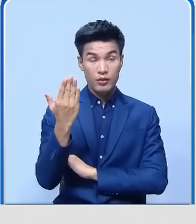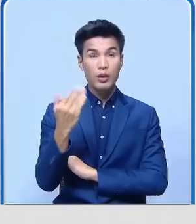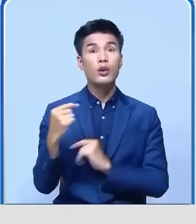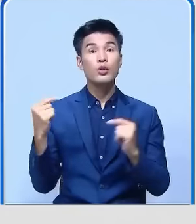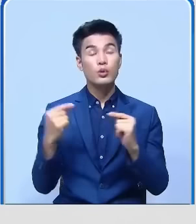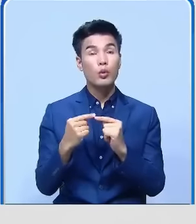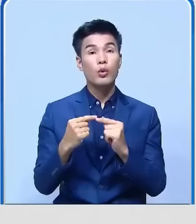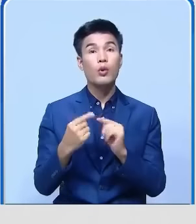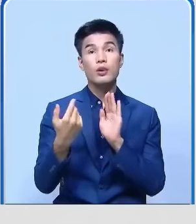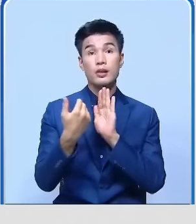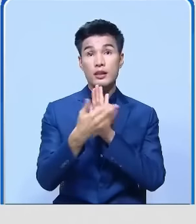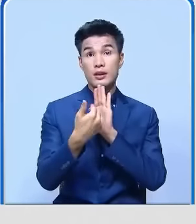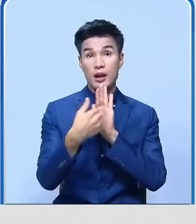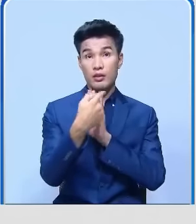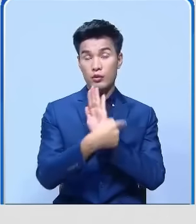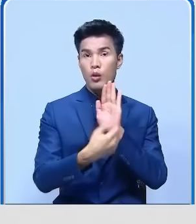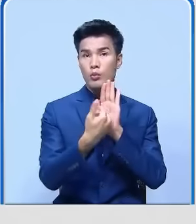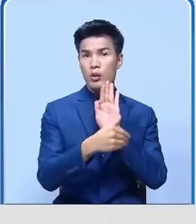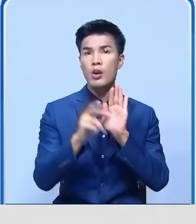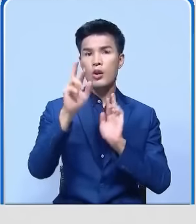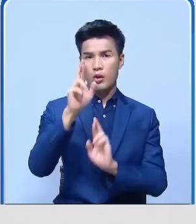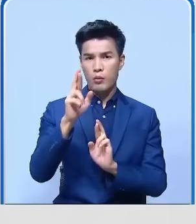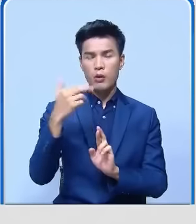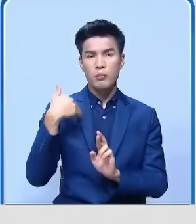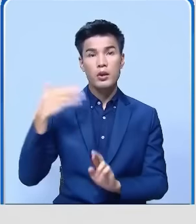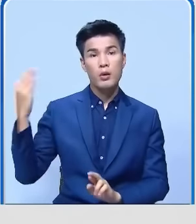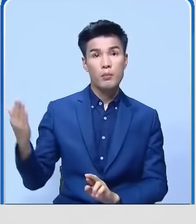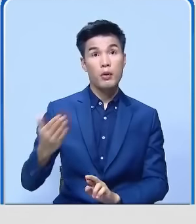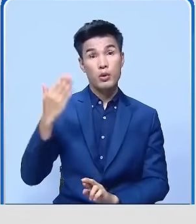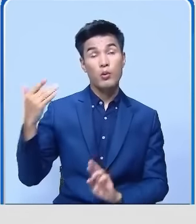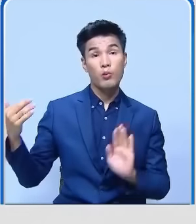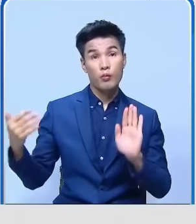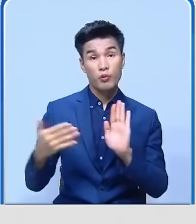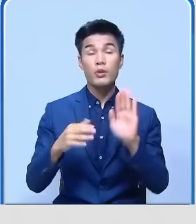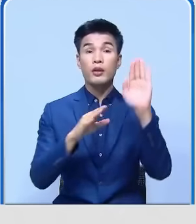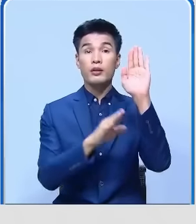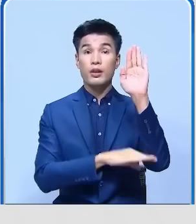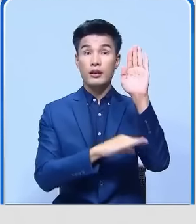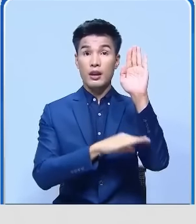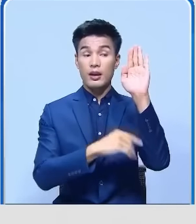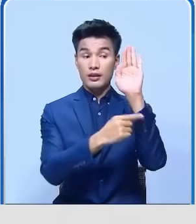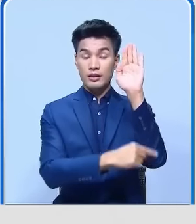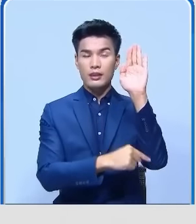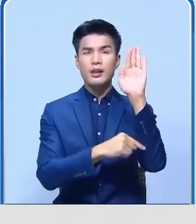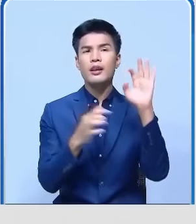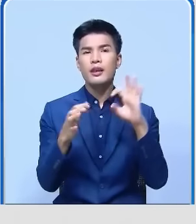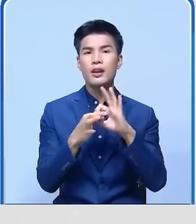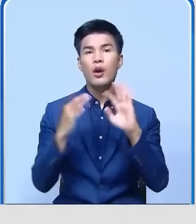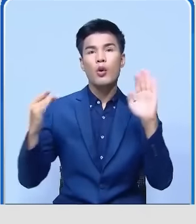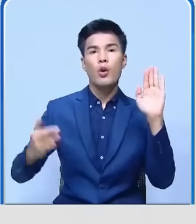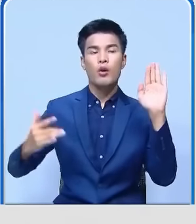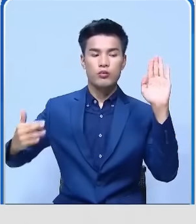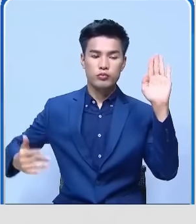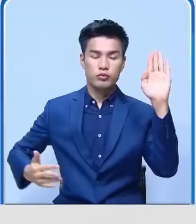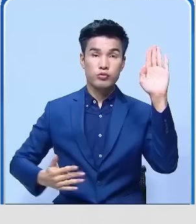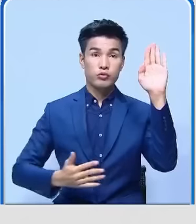ของพื้นที่ภาคอีสานที่ก็ต้องเฝ้าระวังว่าจะมีพายุที่เจาะเข้ามาส่วนพื้นที่ภาคใต้ข้างล่างเองนั่นเป็นเรื่องของร่องมรสุมที่พาดผ่